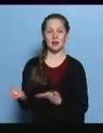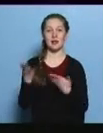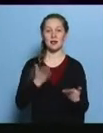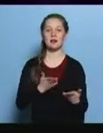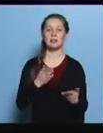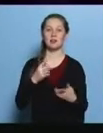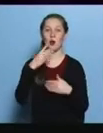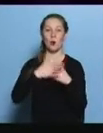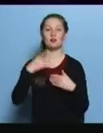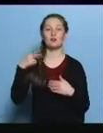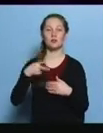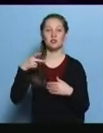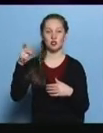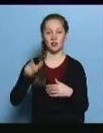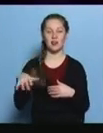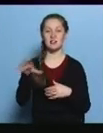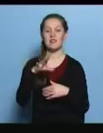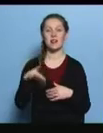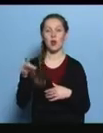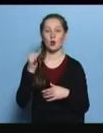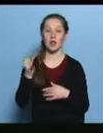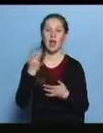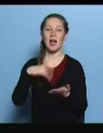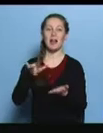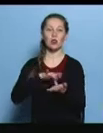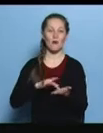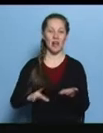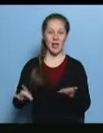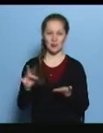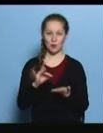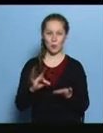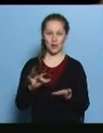около 2000 человек со всех районов и городов республики.